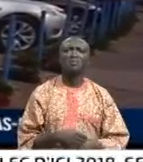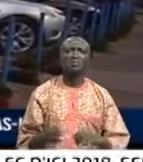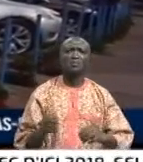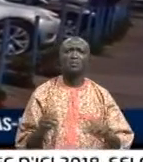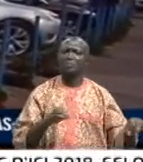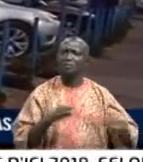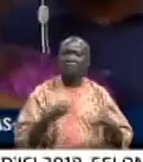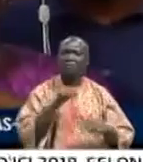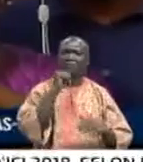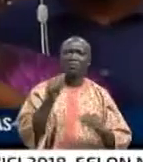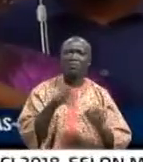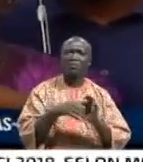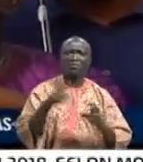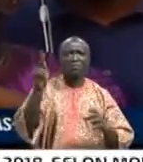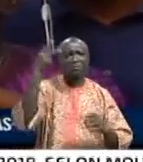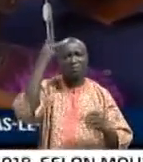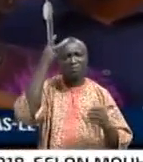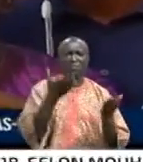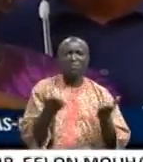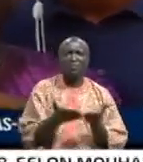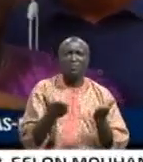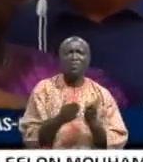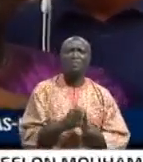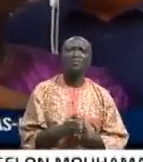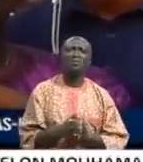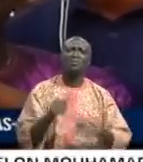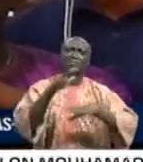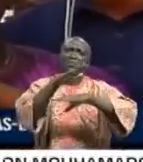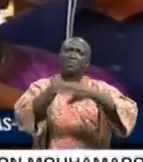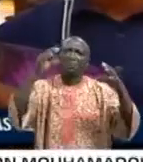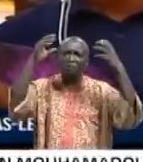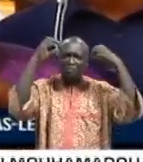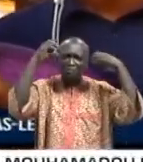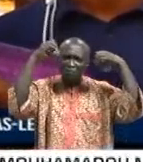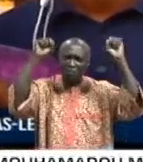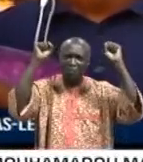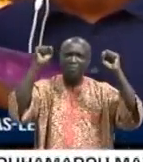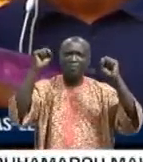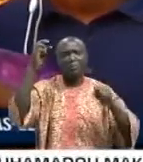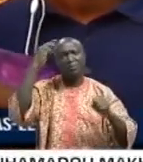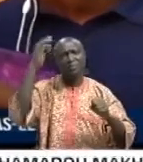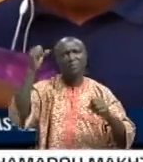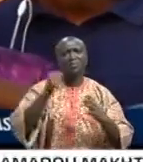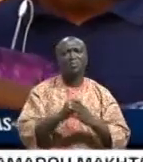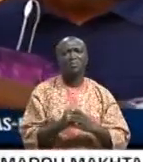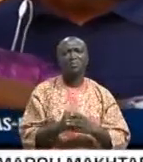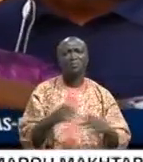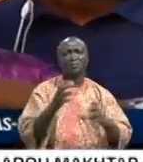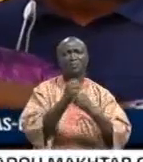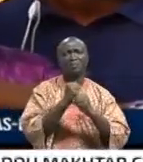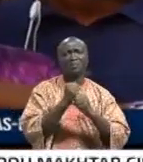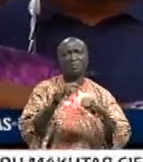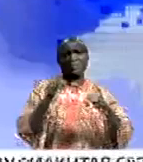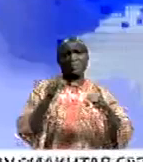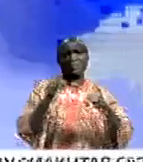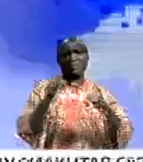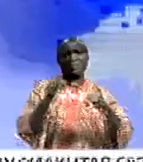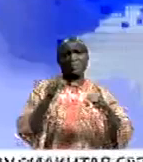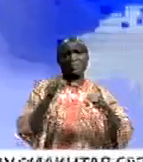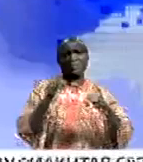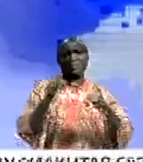on appelle au président de la République Macky Sall bon pour lui dire que ils ont pris la décision ils ont pris la décision de nous faire déguer les lieux sans